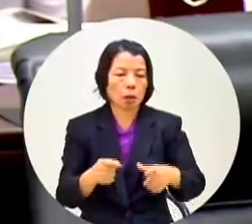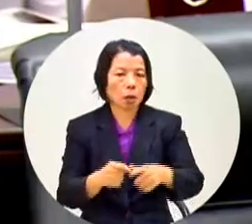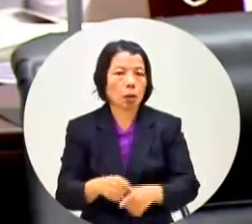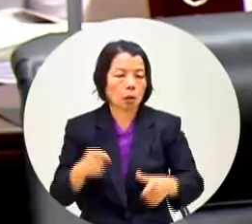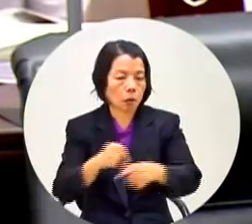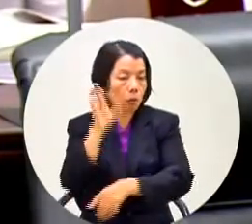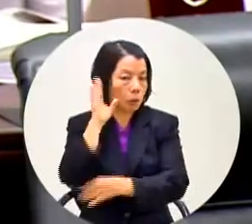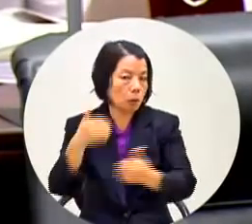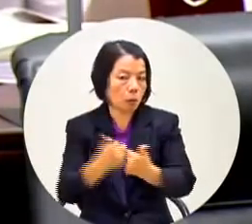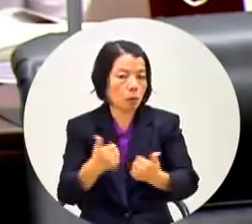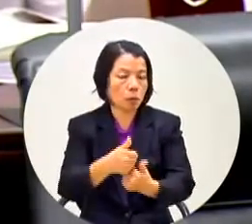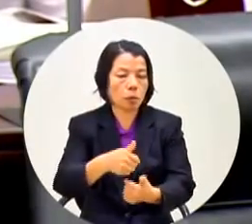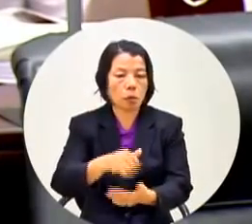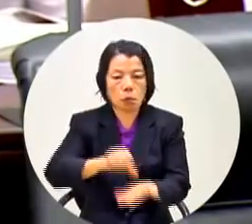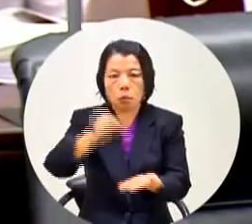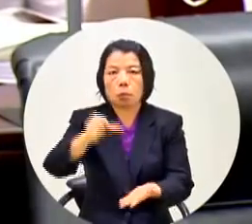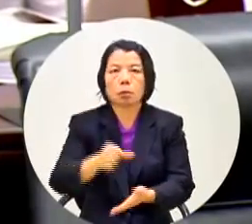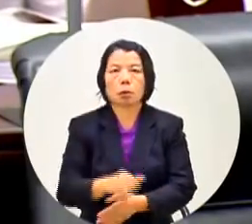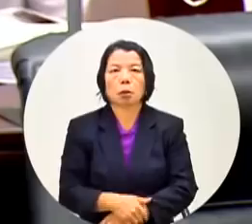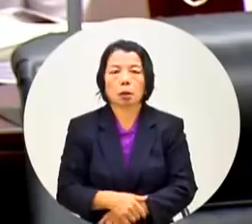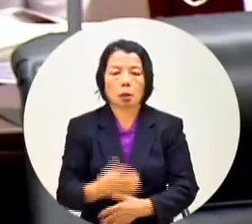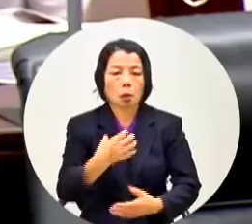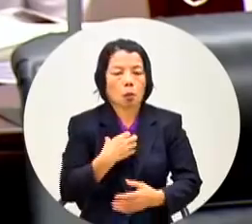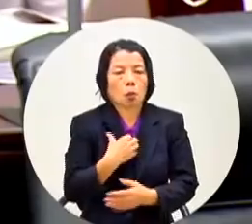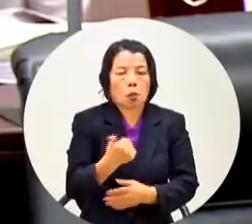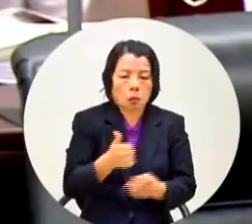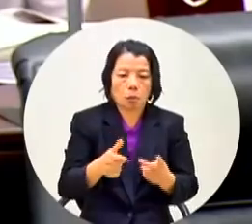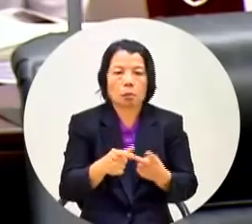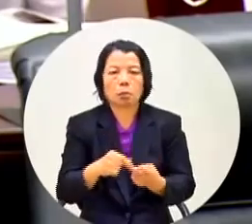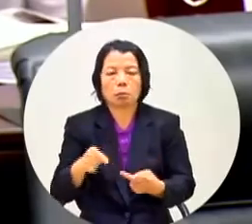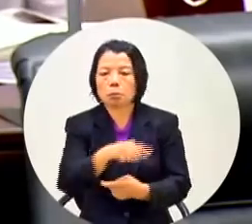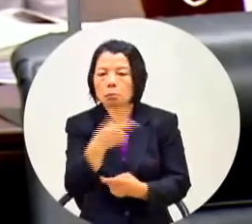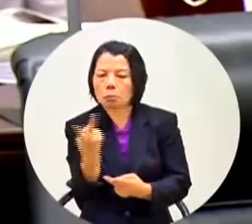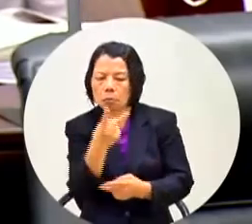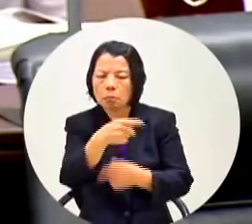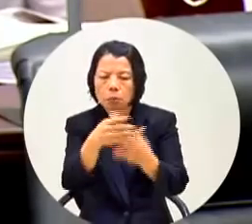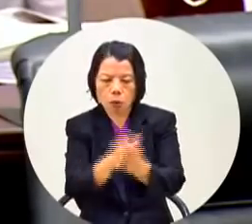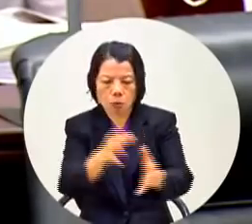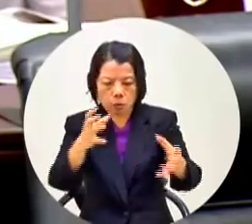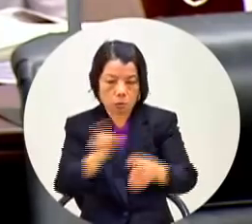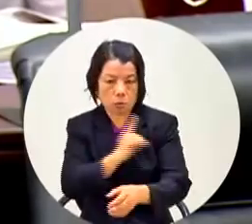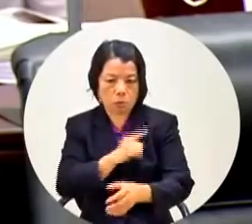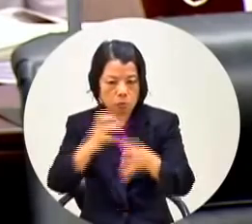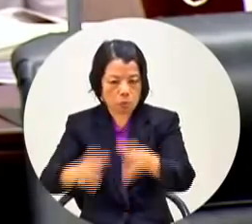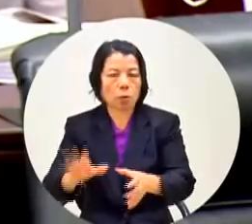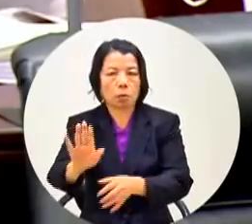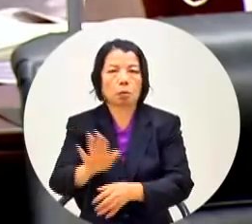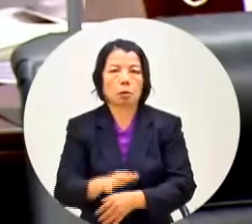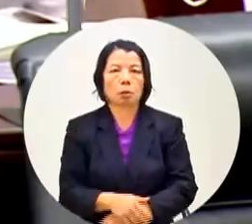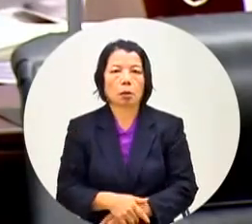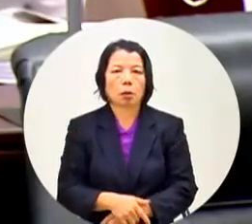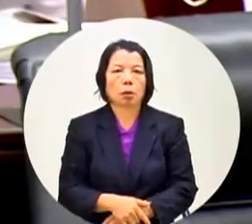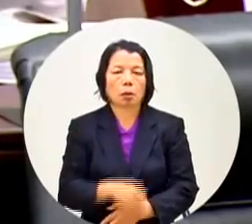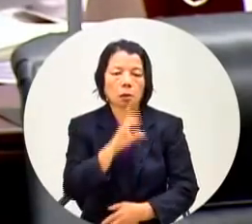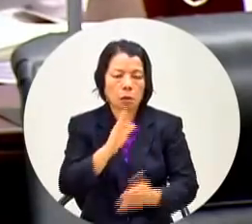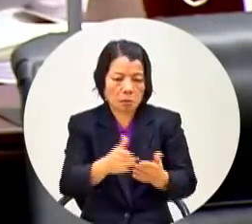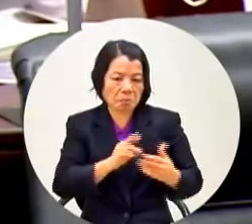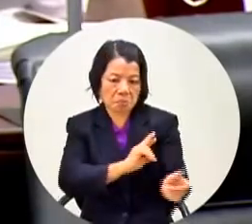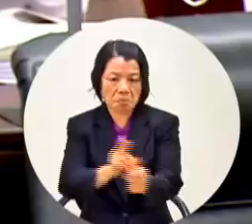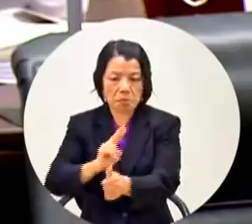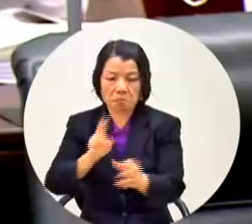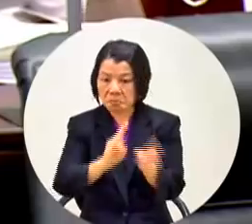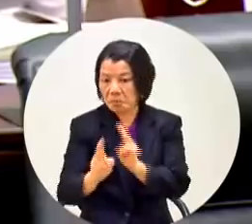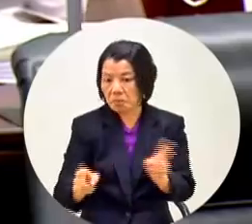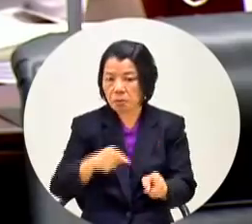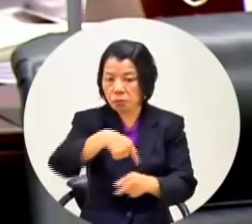真议员都办过公听会了。不知道你们有没有派员参加？你们派完员参加之后，应该有很多的想法是可以马